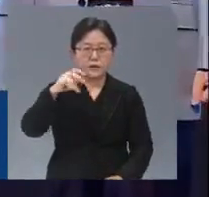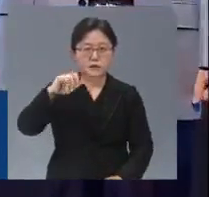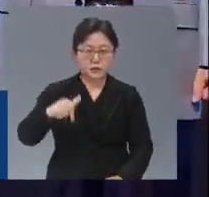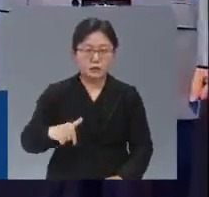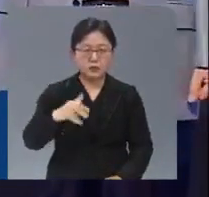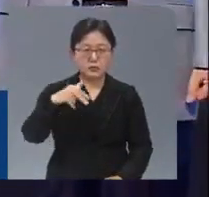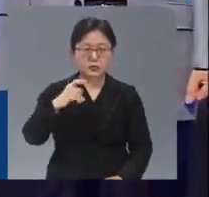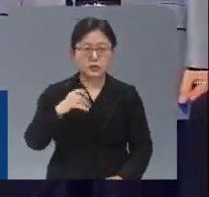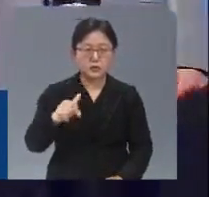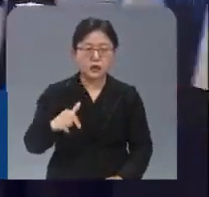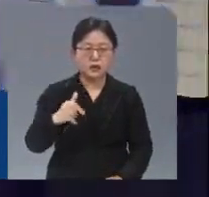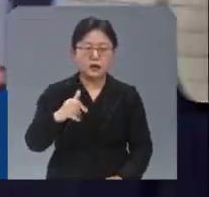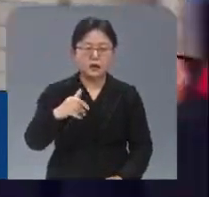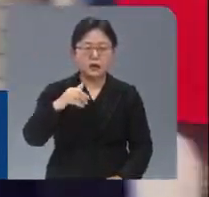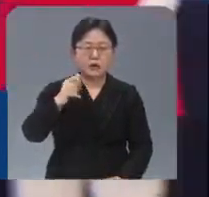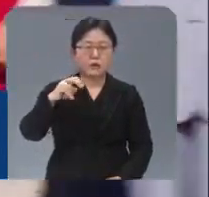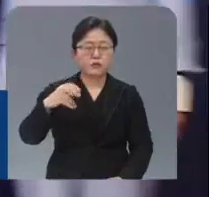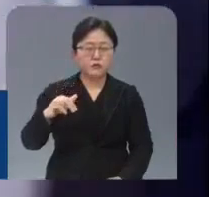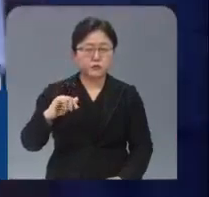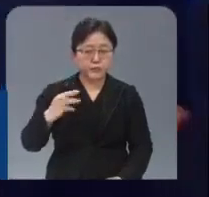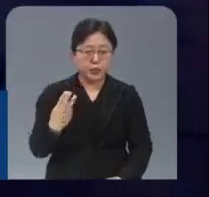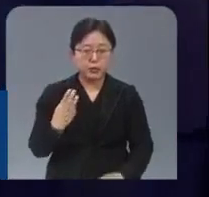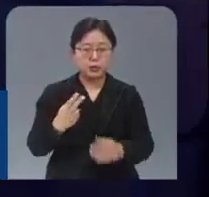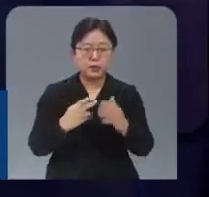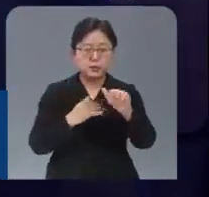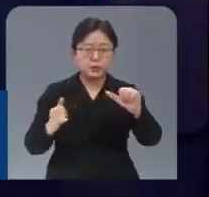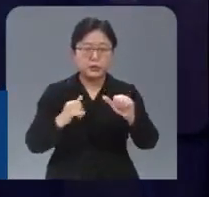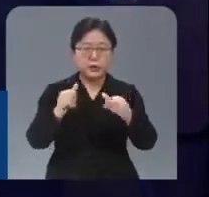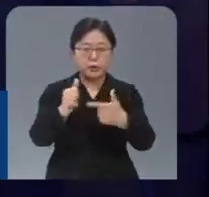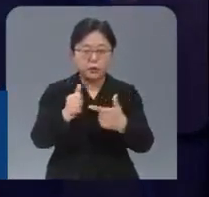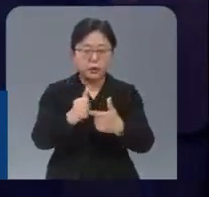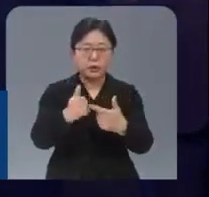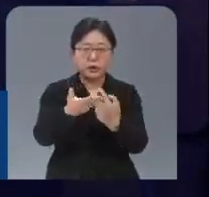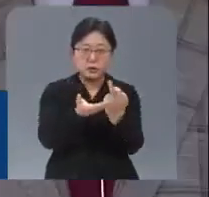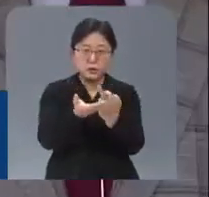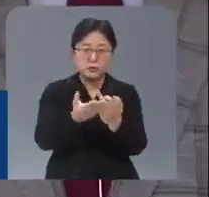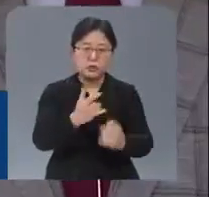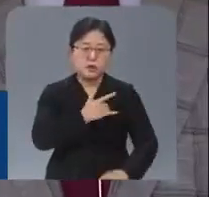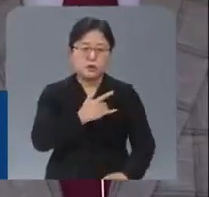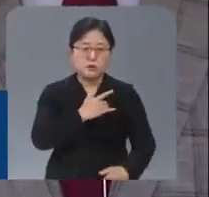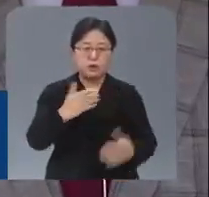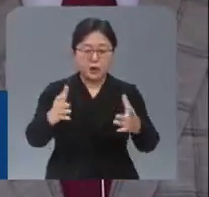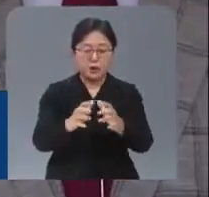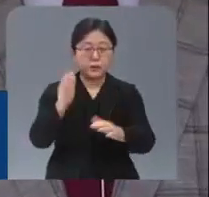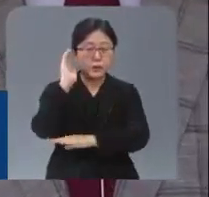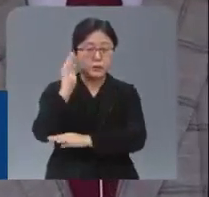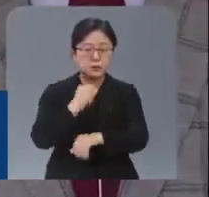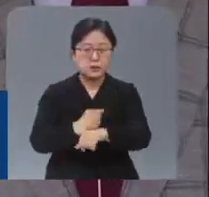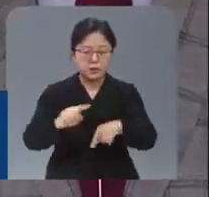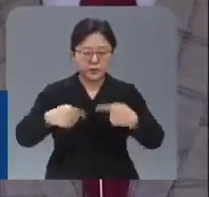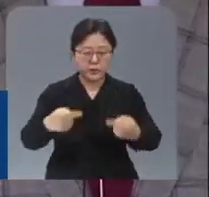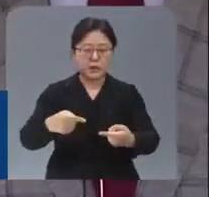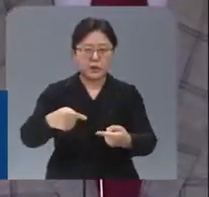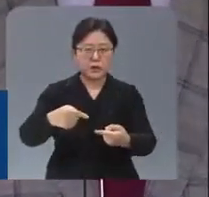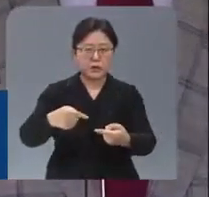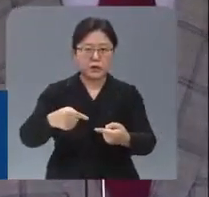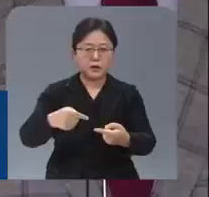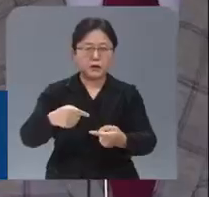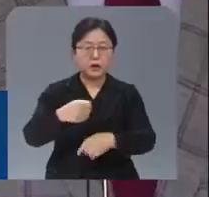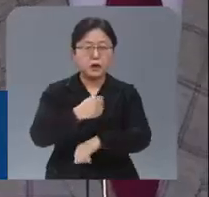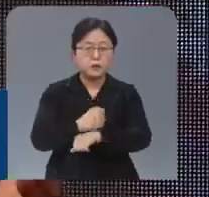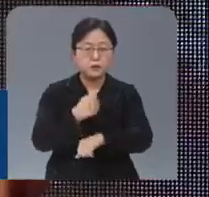조경태 주호영 후 큐브 등 5명이 호남과 제주 지역 당원들을 대상으로 한 합동연설회 에 참여해 정결 만 표를 할